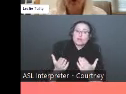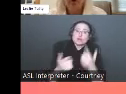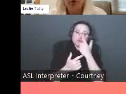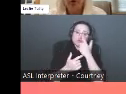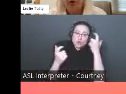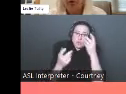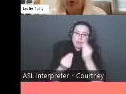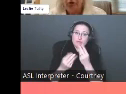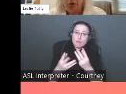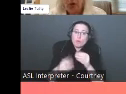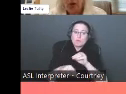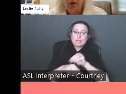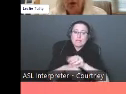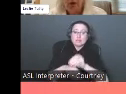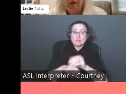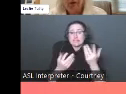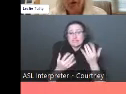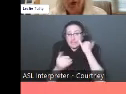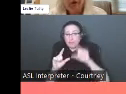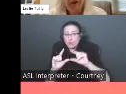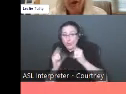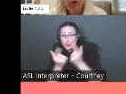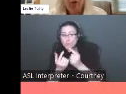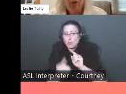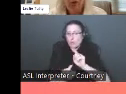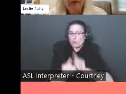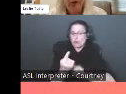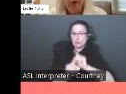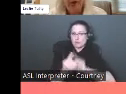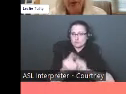Bon, que ce soit en groupe ou individuellement.